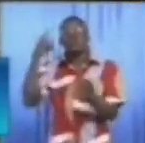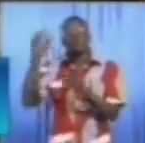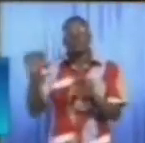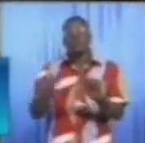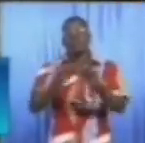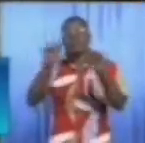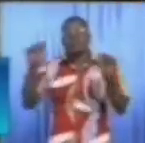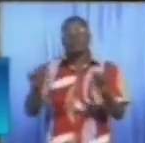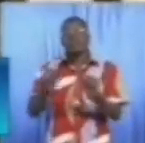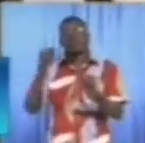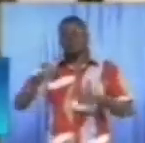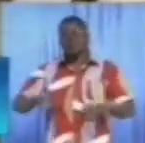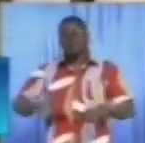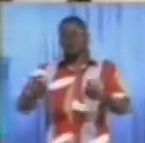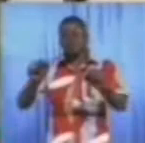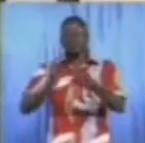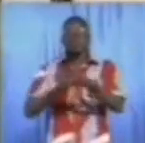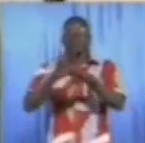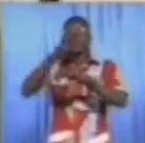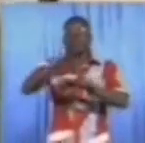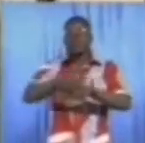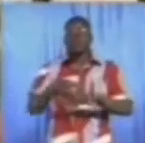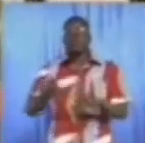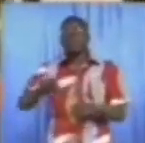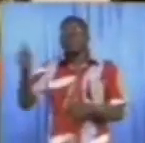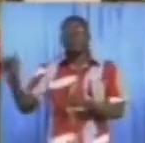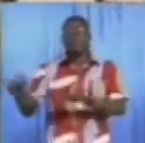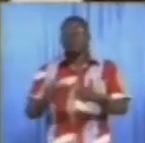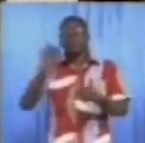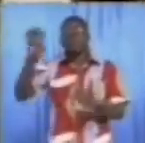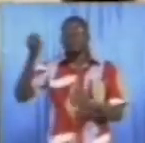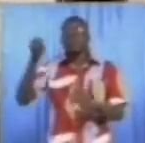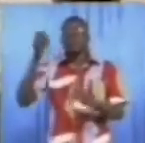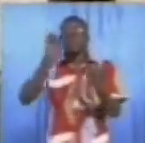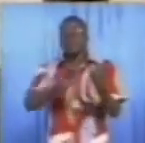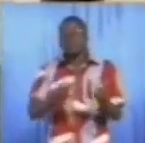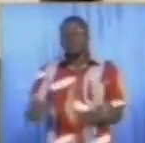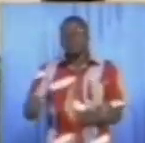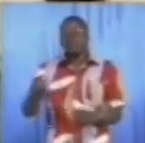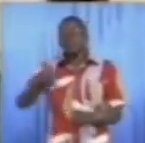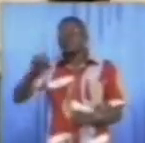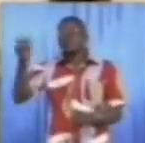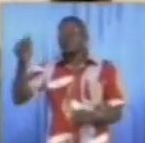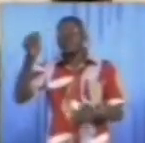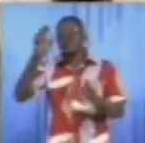20e anniversaire continue à travers plusieurs autres activités prévues à Ouagadougou et dans d'autres villes du Burkina.